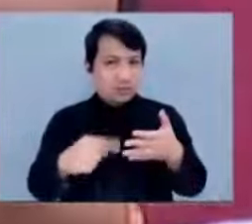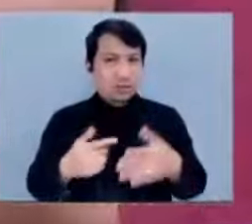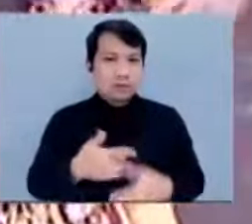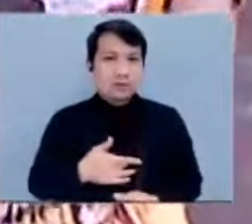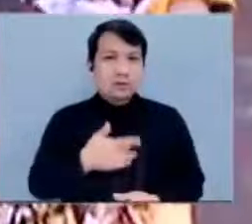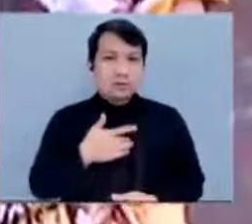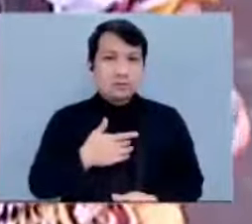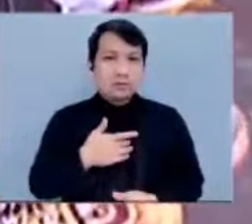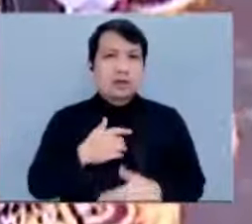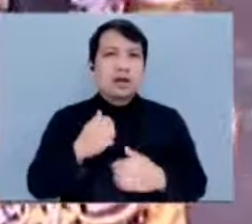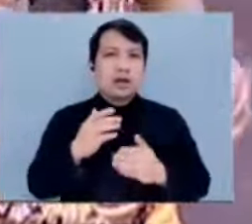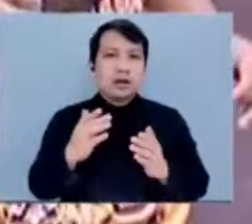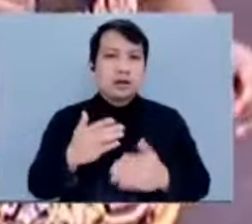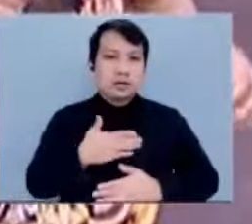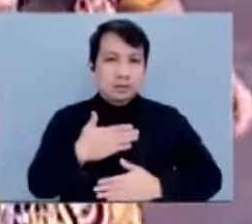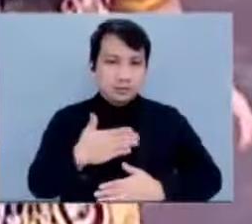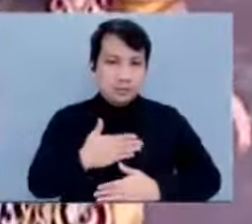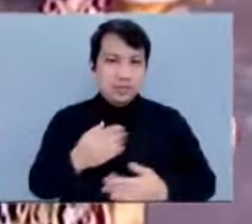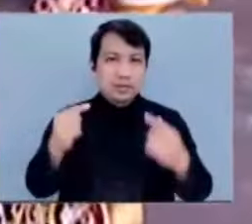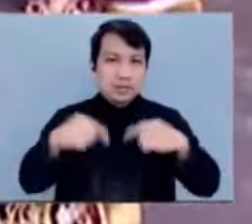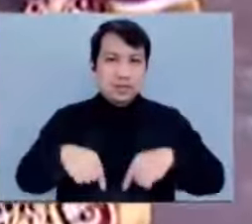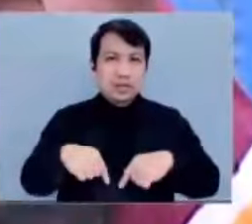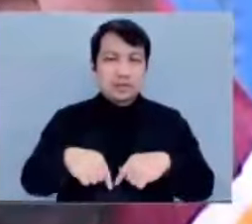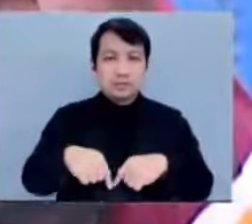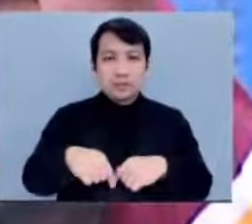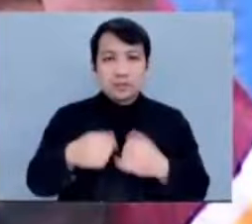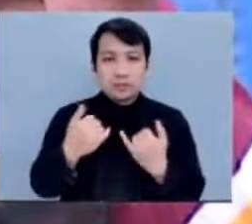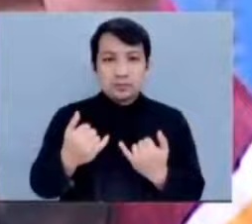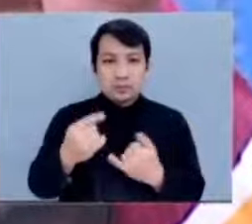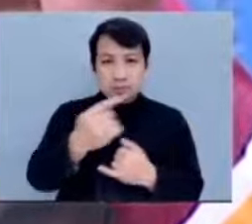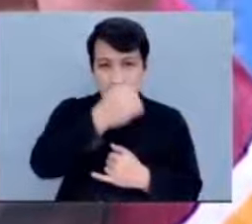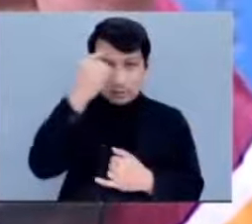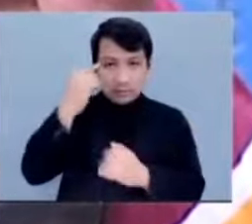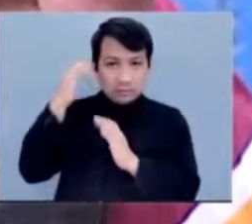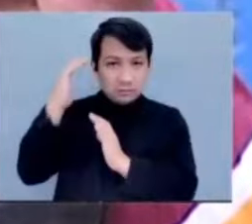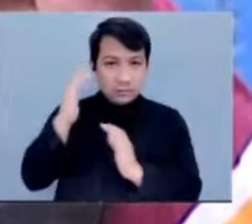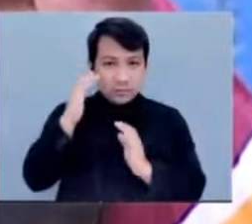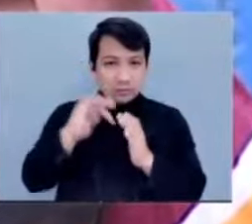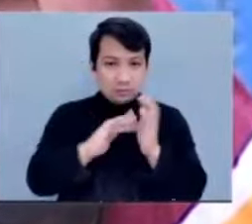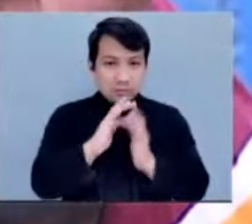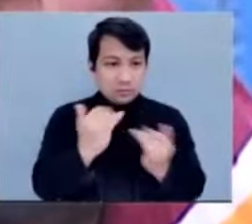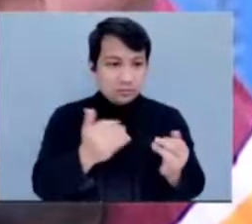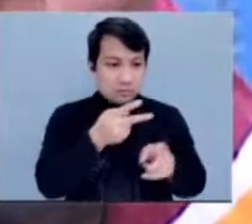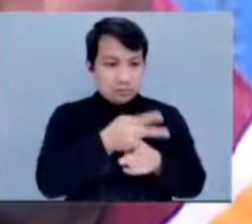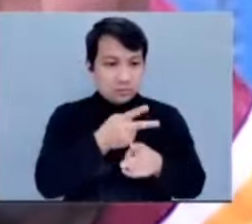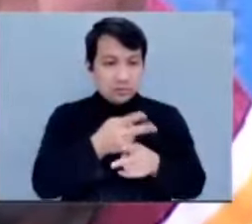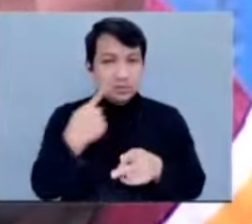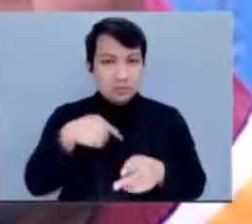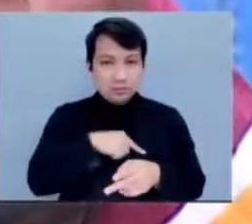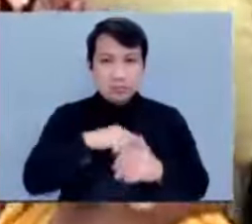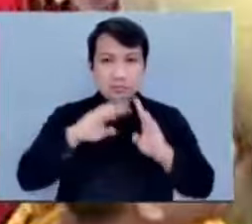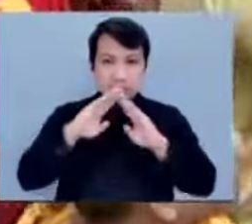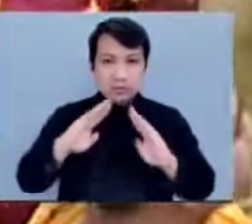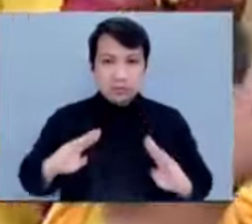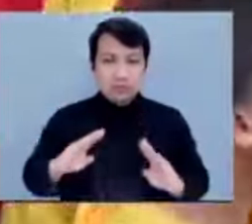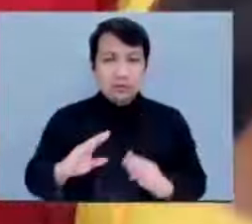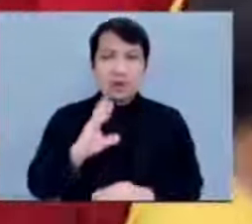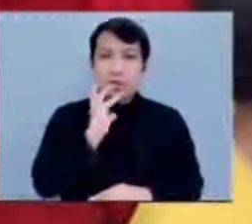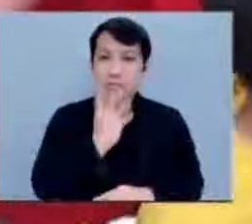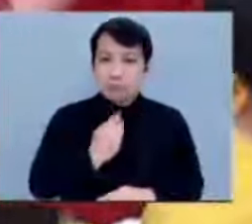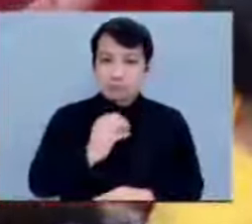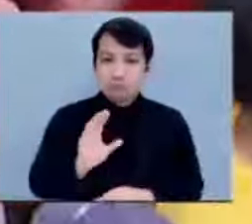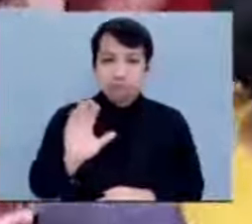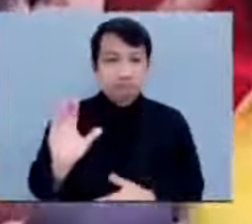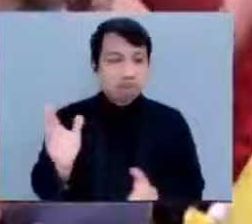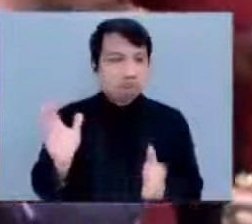happy kasi yun nga, itong Poon na to, bantay din namin sa bahay namin. They're always asking naman me kung sino siya. Hindi